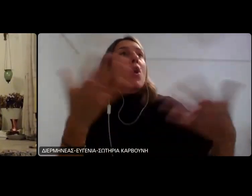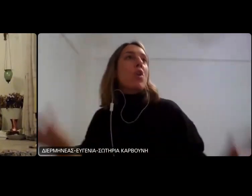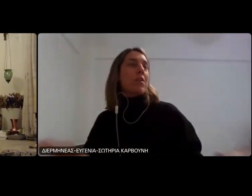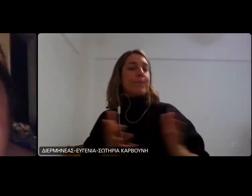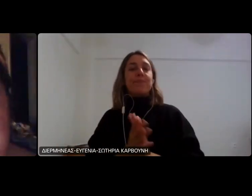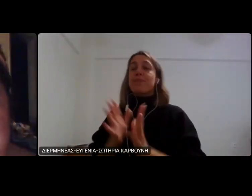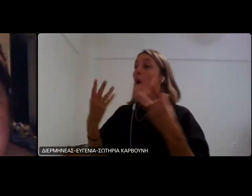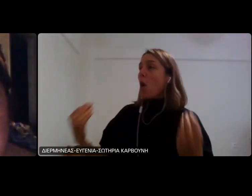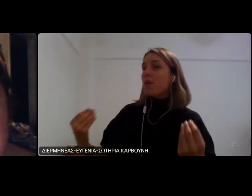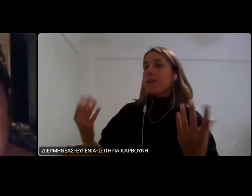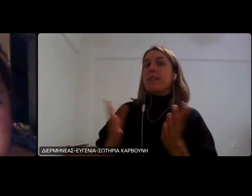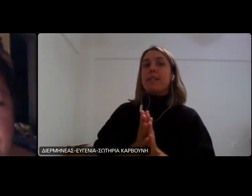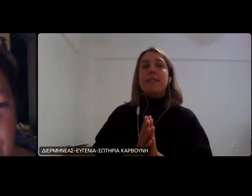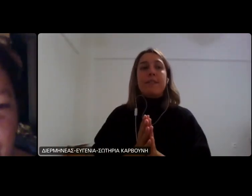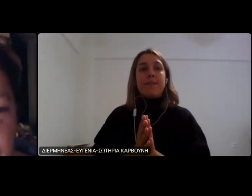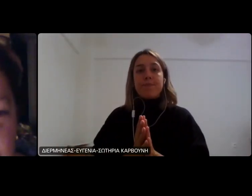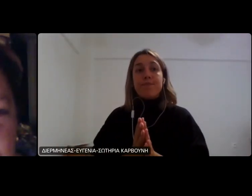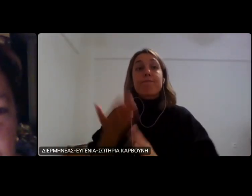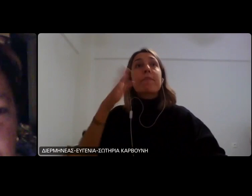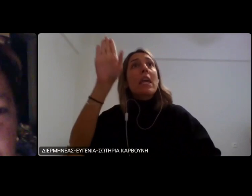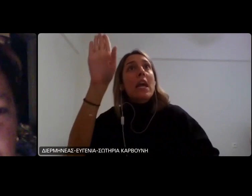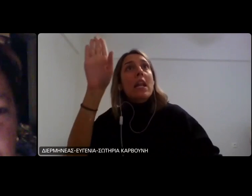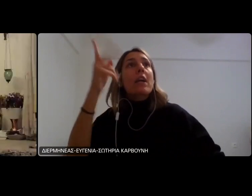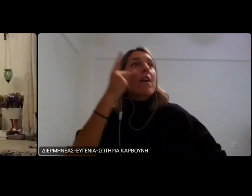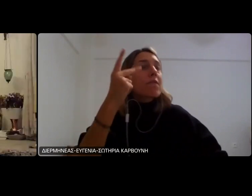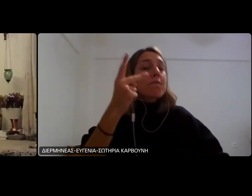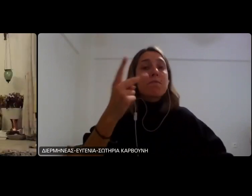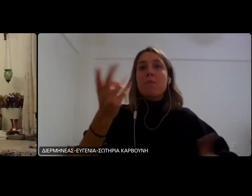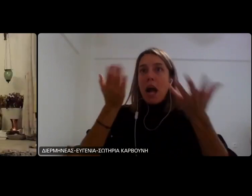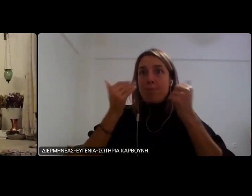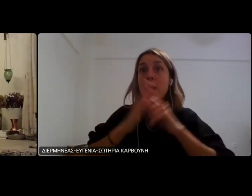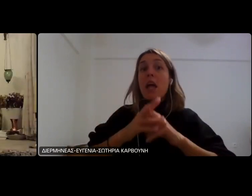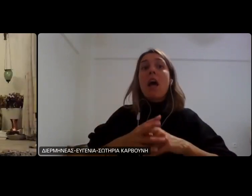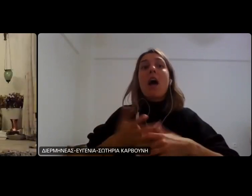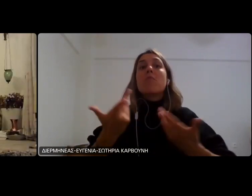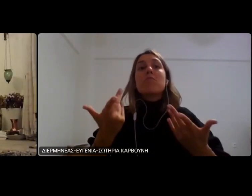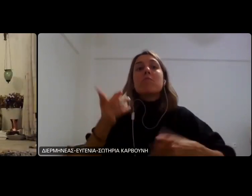Ωραία. Υπάρχει κάποιος, δεν έχει κάποιο χεράκι, υπάρχει κάποιος που θα ήθελε να